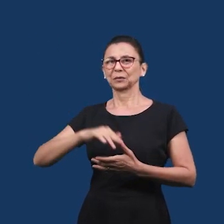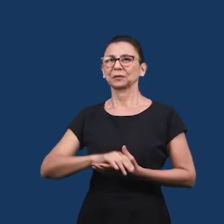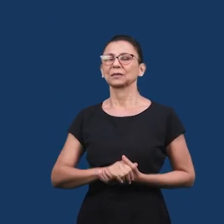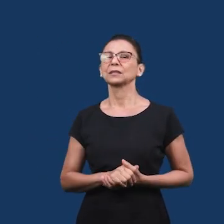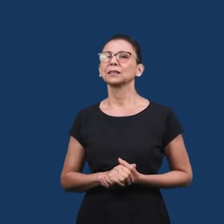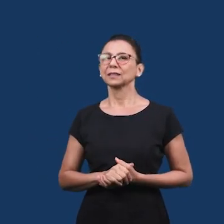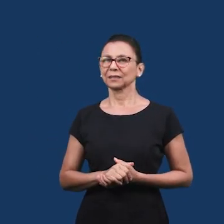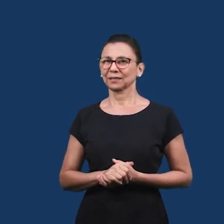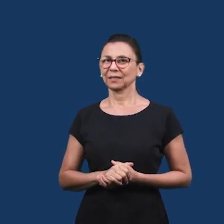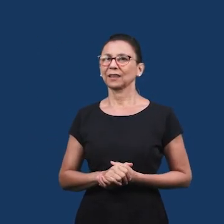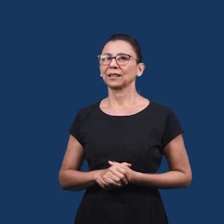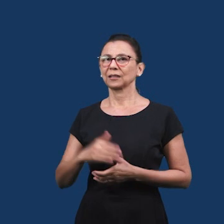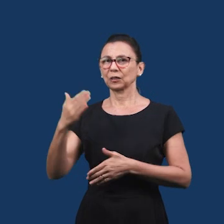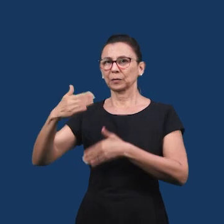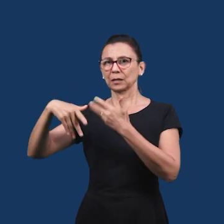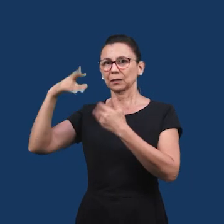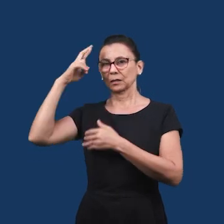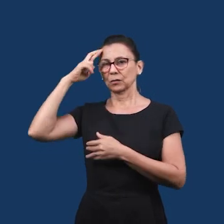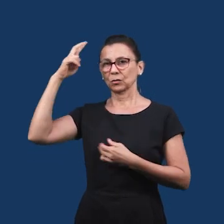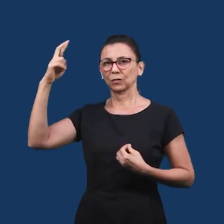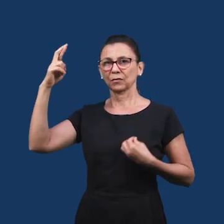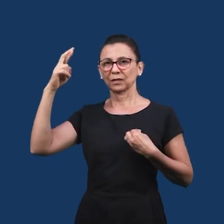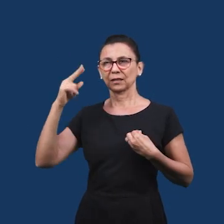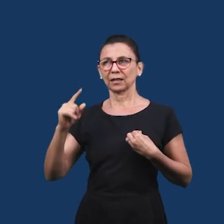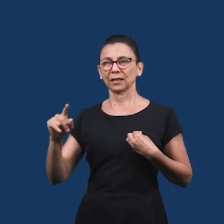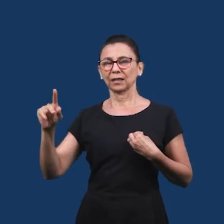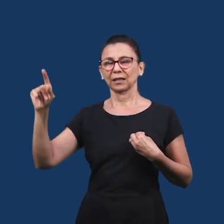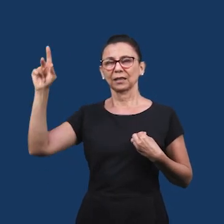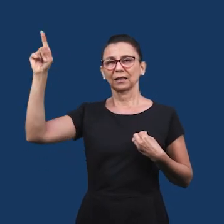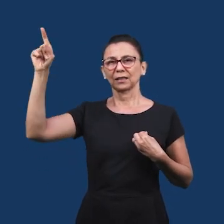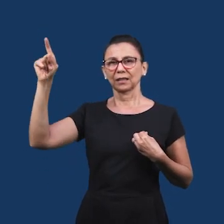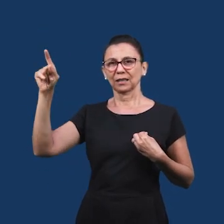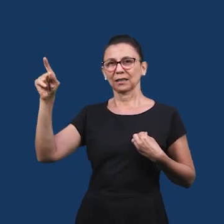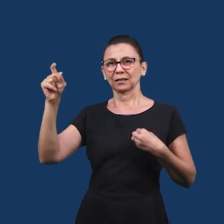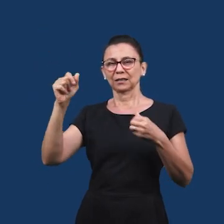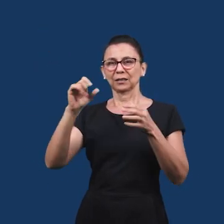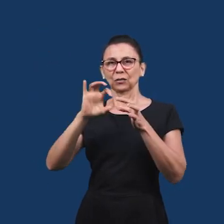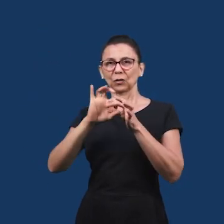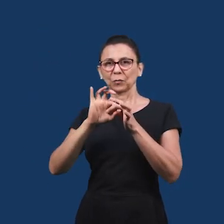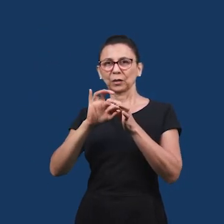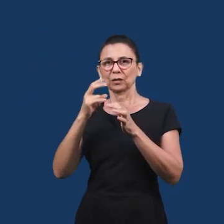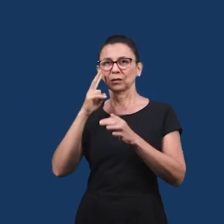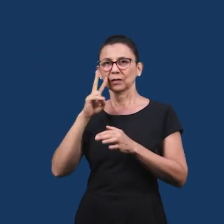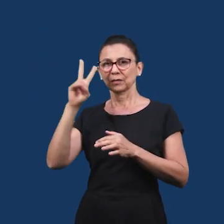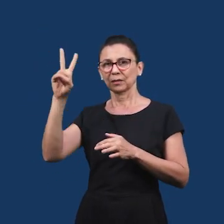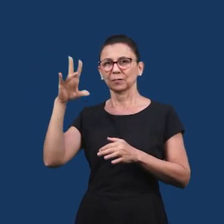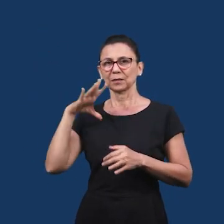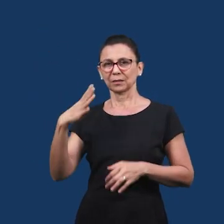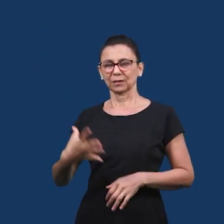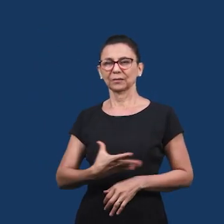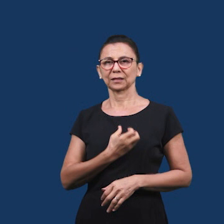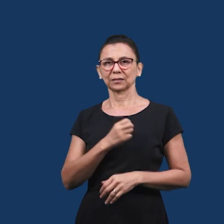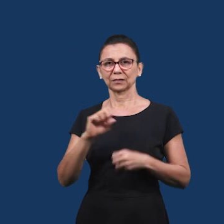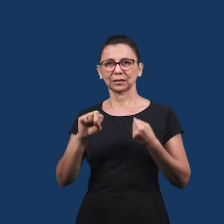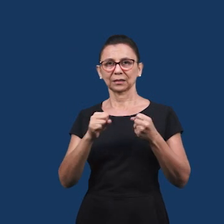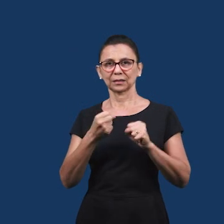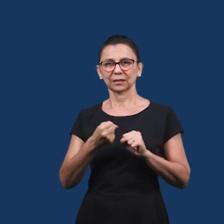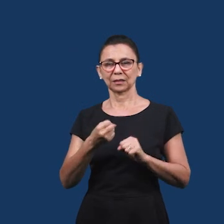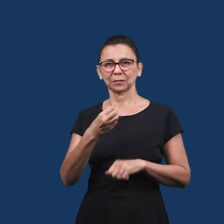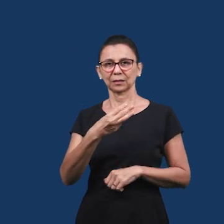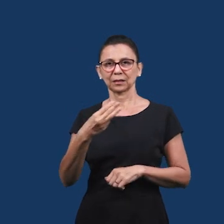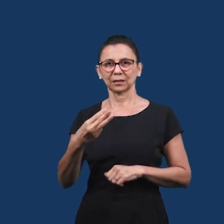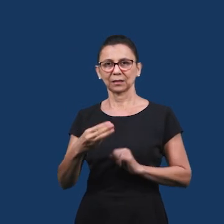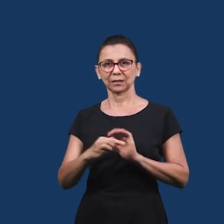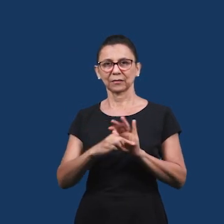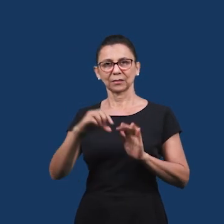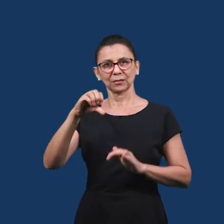pour encore une année de vie dans la présence du Seigneur, car auprès de toi est la source de la vie. Par ta lumière, nous voyons la lumière.